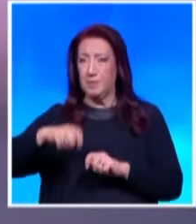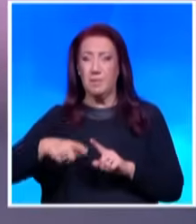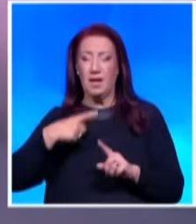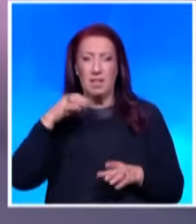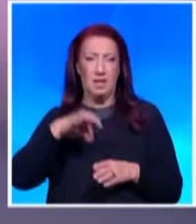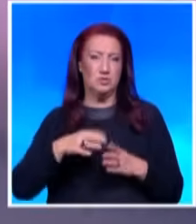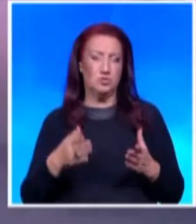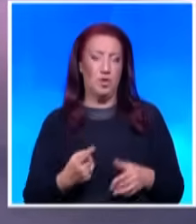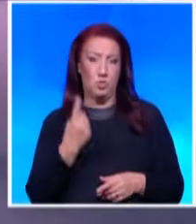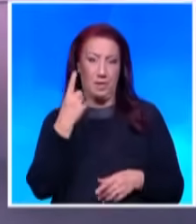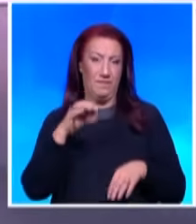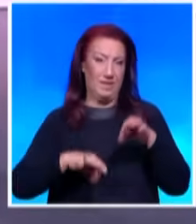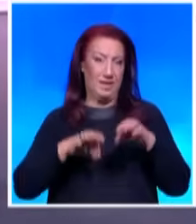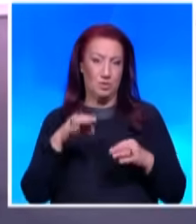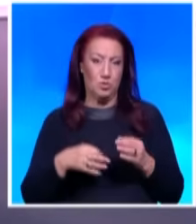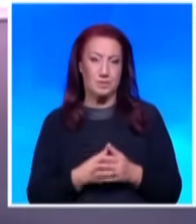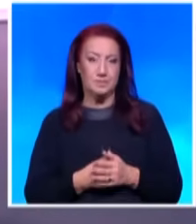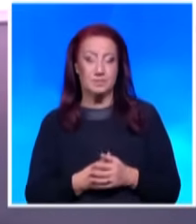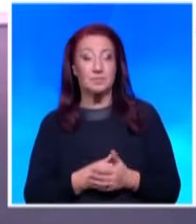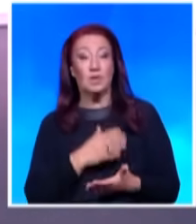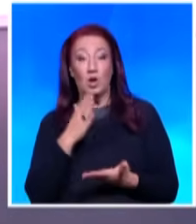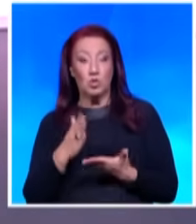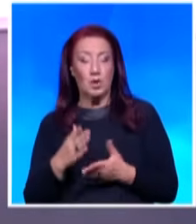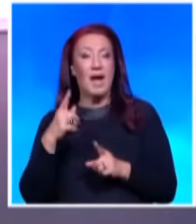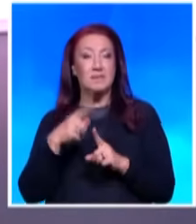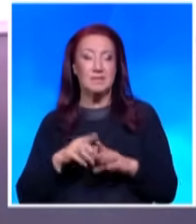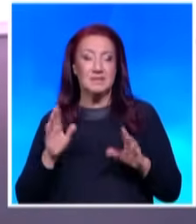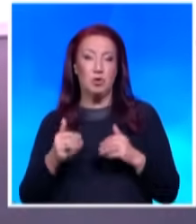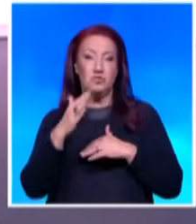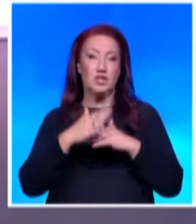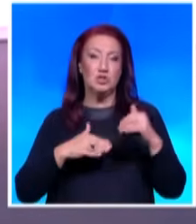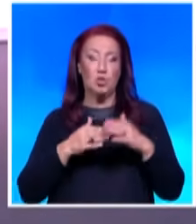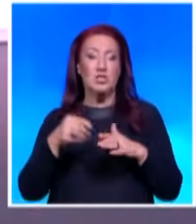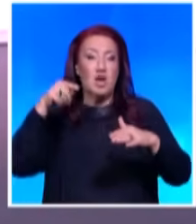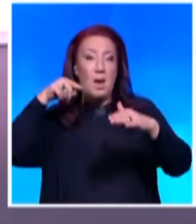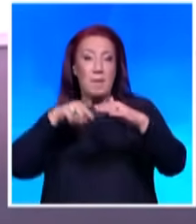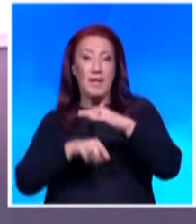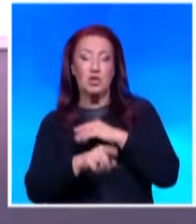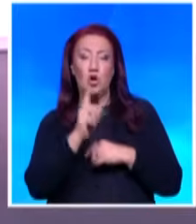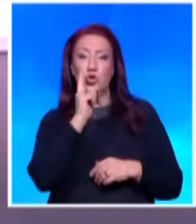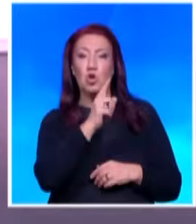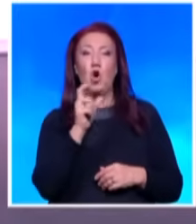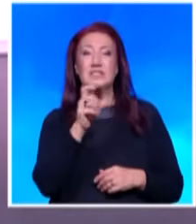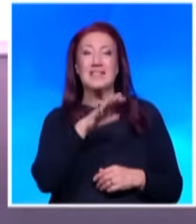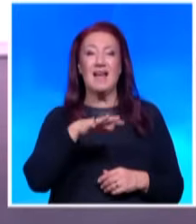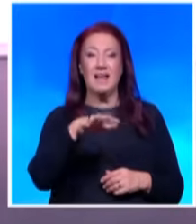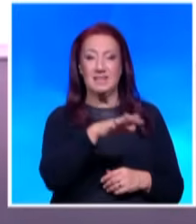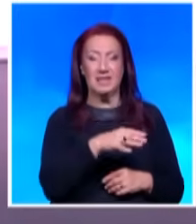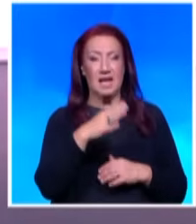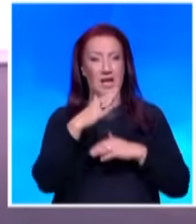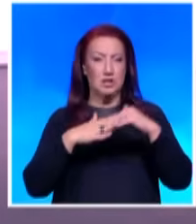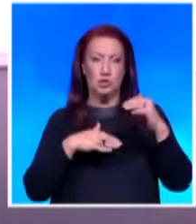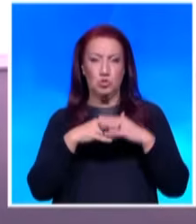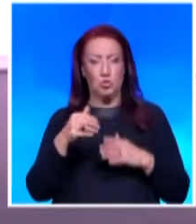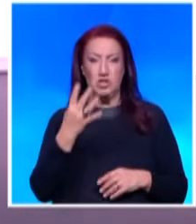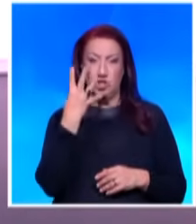До края на месеца започва изграждането на метрото до столичния квартал Слатина. Строежът там се очаква да продължи 4 години. Виждате на картата, участъкът е